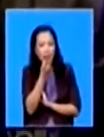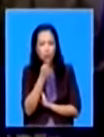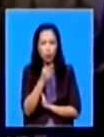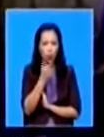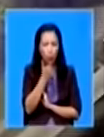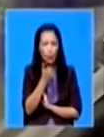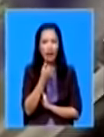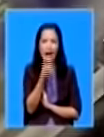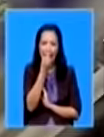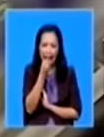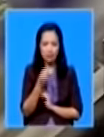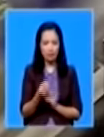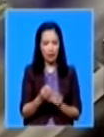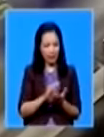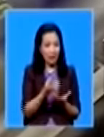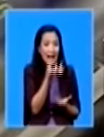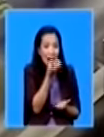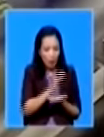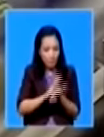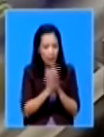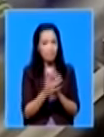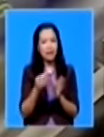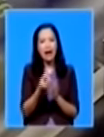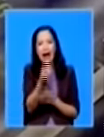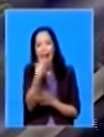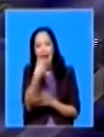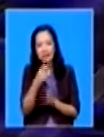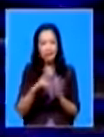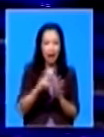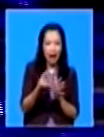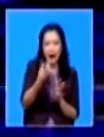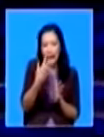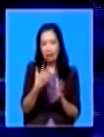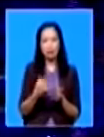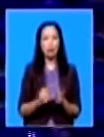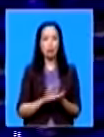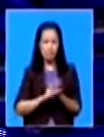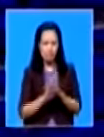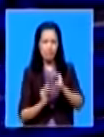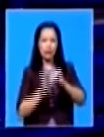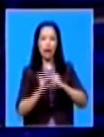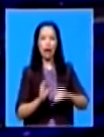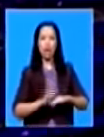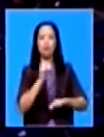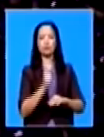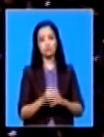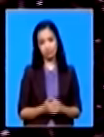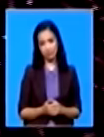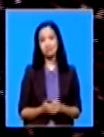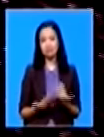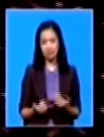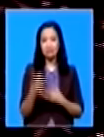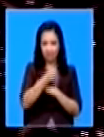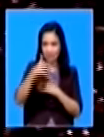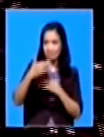ทานเป็นอาหารเสริมอาหารสุขภาพทำนองนี้ก็สากลไปหมดแล้วก็เริ่มมาไหมเห็นขายกันเยอะก็กลัวล้นตลาดอีกเหมือนกันแหละก็ต้องไปต่างประเท